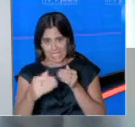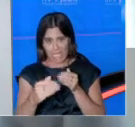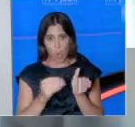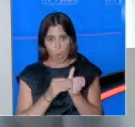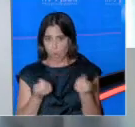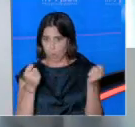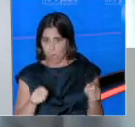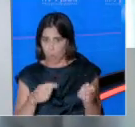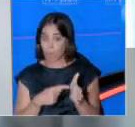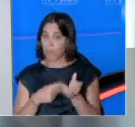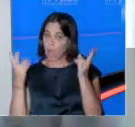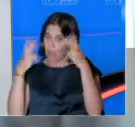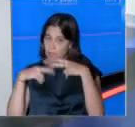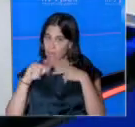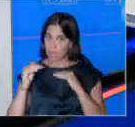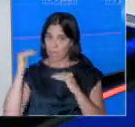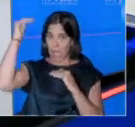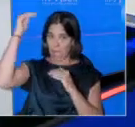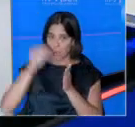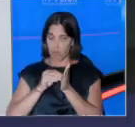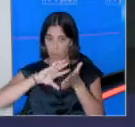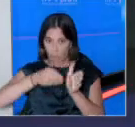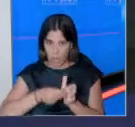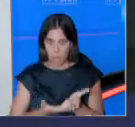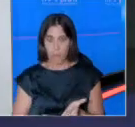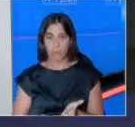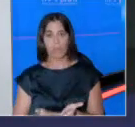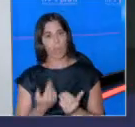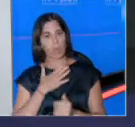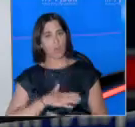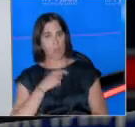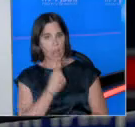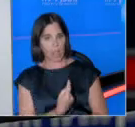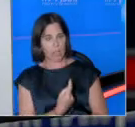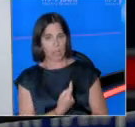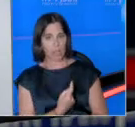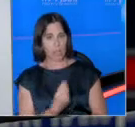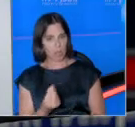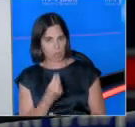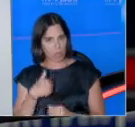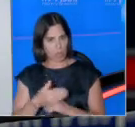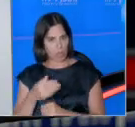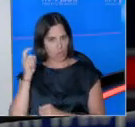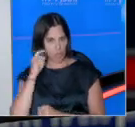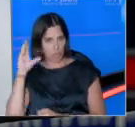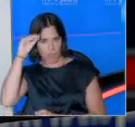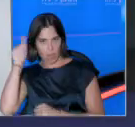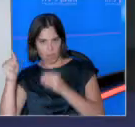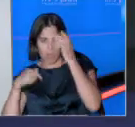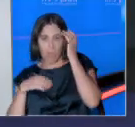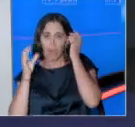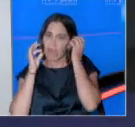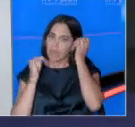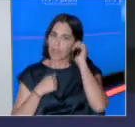לא סגור, כי הבנתי שגם גנץ לא חתם. אז רגע שנייה, ובואי אני רוצה להגיד לך משהו עכשיו, אחרי ששמעתי את שני האדונים, לגברת אני פונה